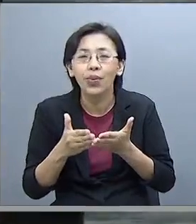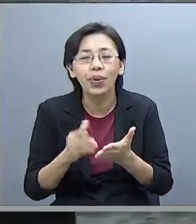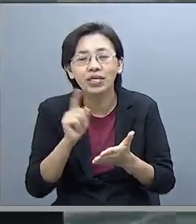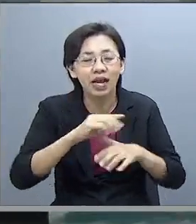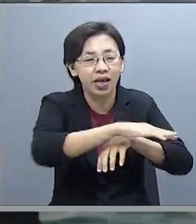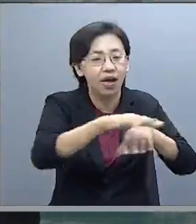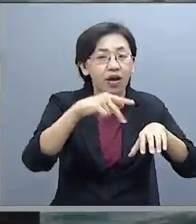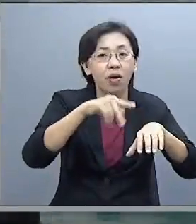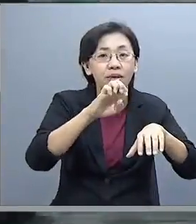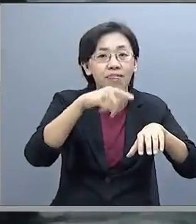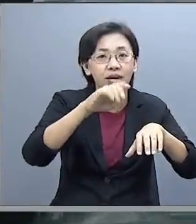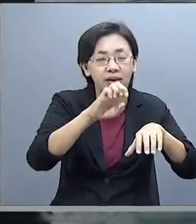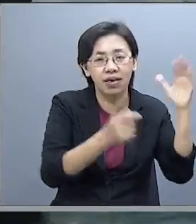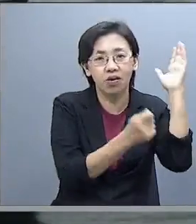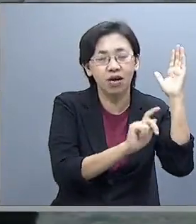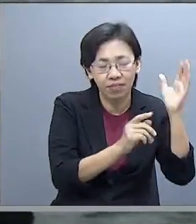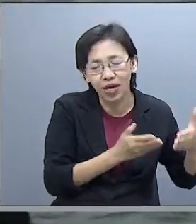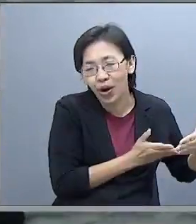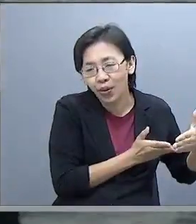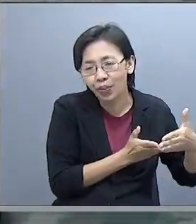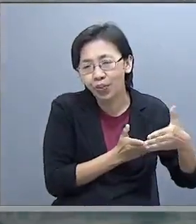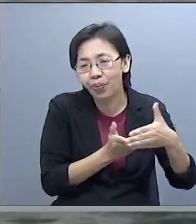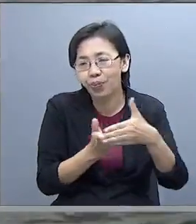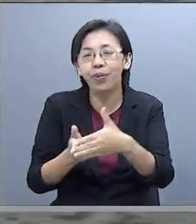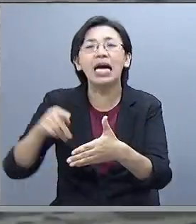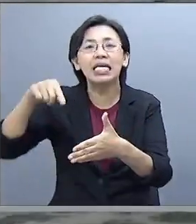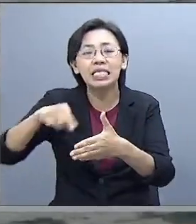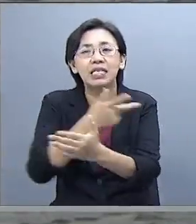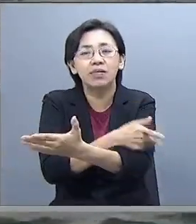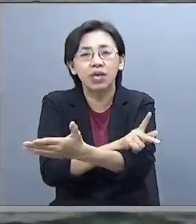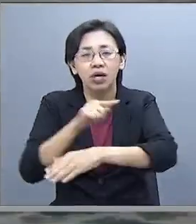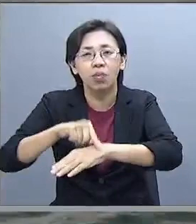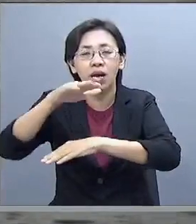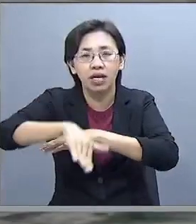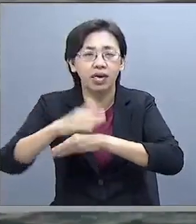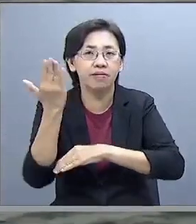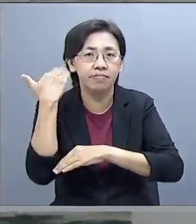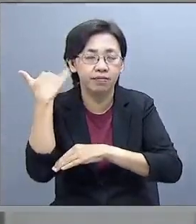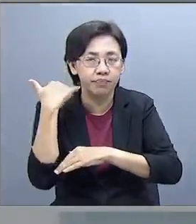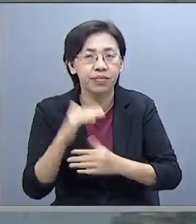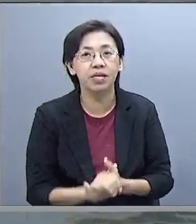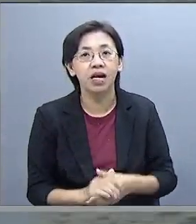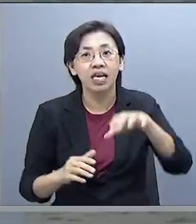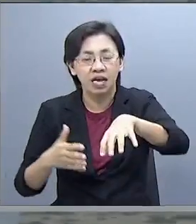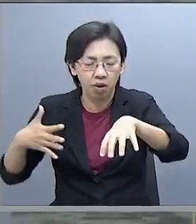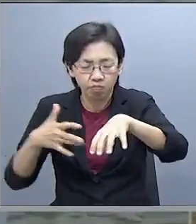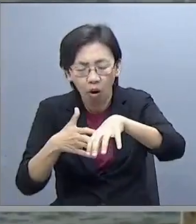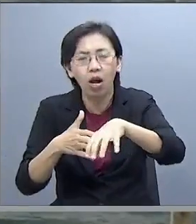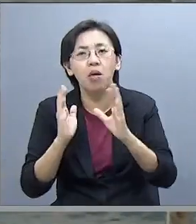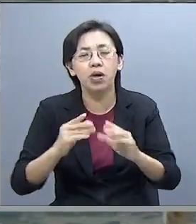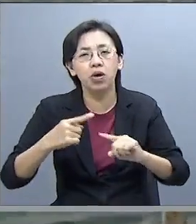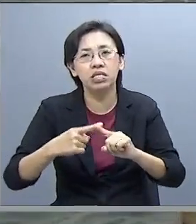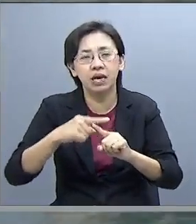เกาะพีพีจังหวัดกระบี่เข้ามาเทียบเรือที่อ่าวฉลองเมื่อช่วงเย็นนะคะซึ่งก็ทำให้ทั้งหมดได้รับบาดเจ็บ